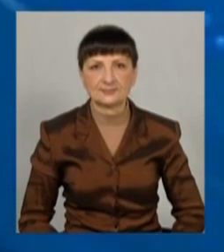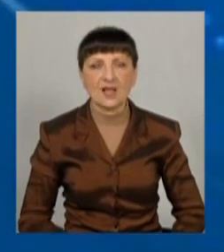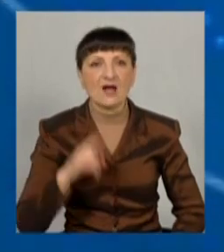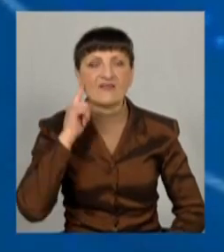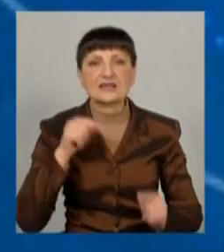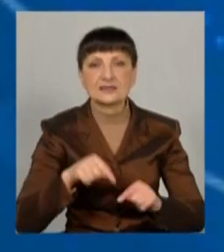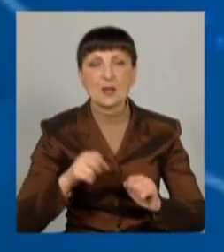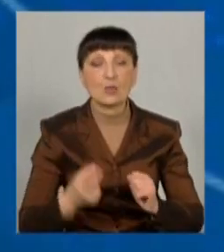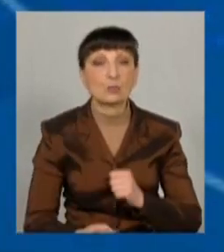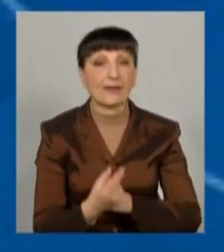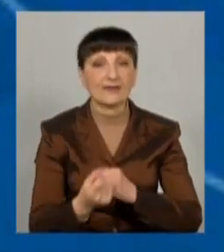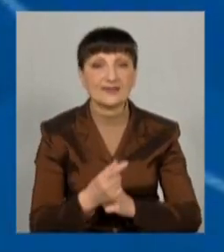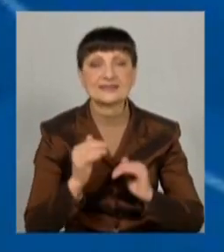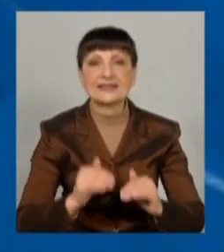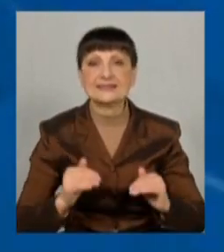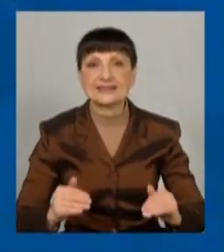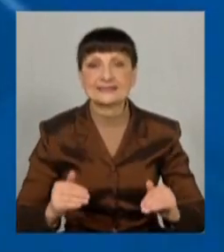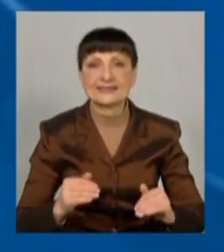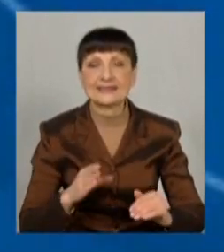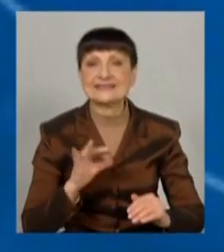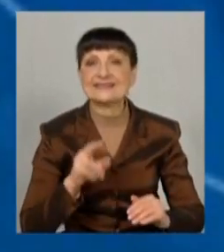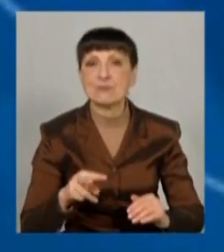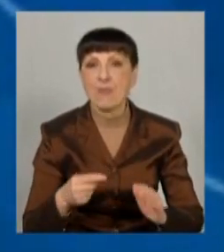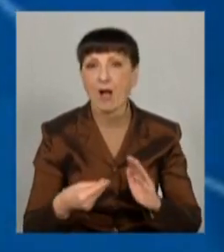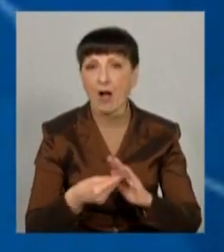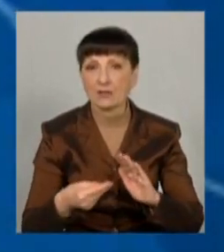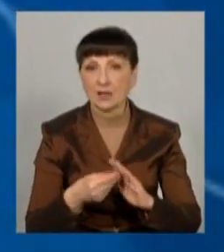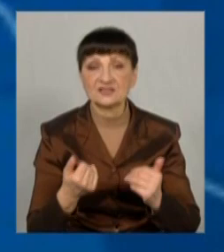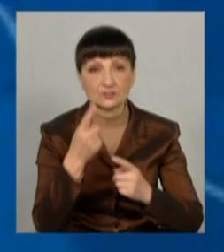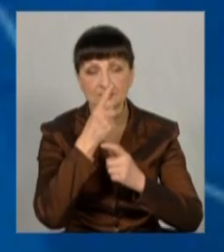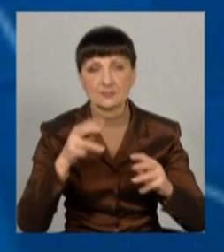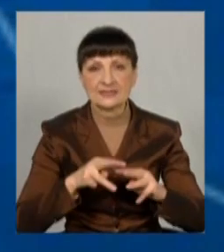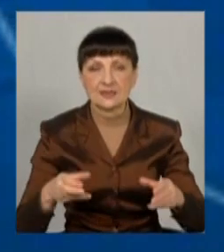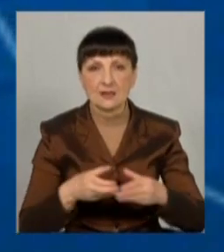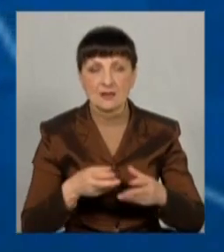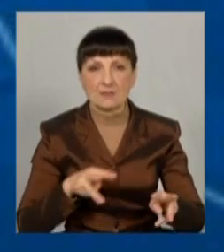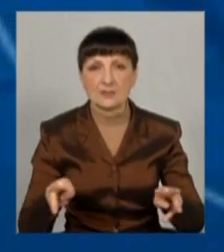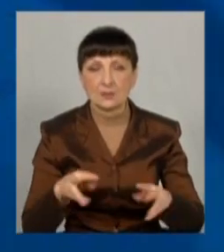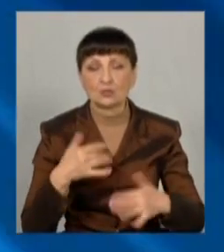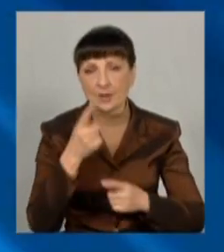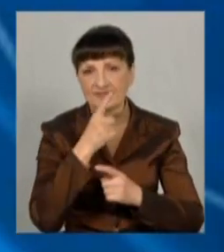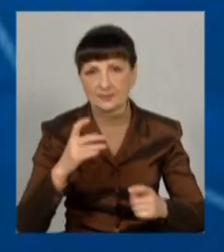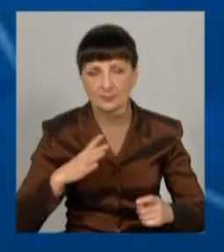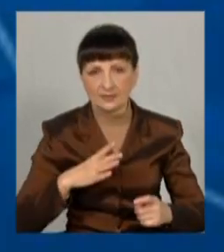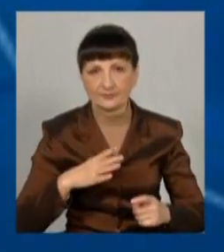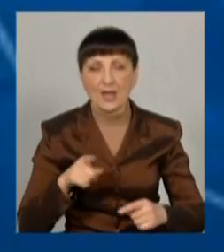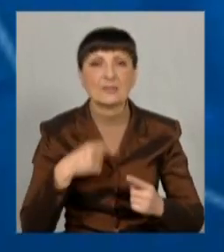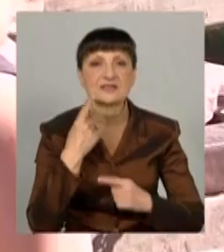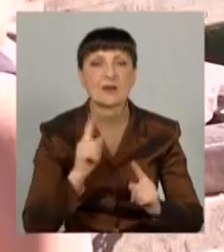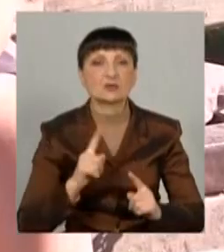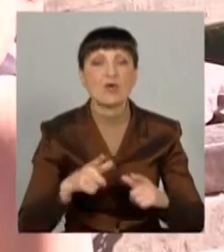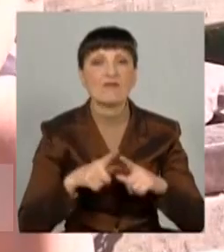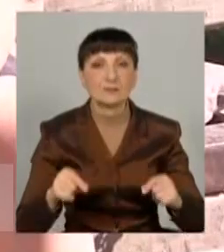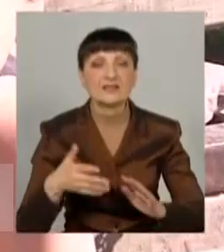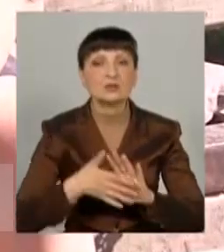В Казахстане могут появиться детские сим-карты. Об этом на заседании Кабмина сообщил глава Минцифровизации Багдат Мусин. По его словам,